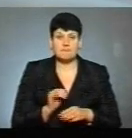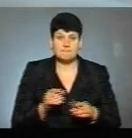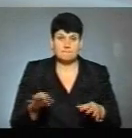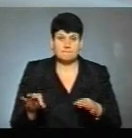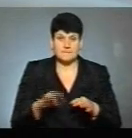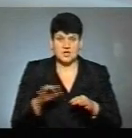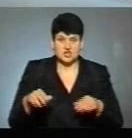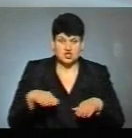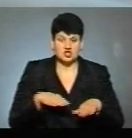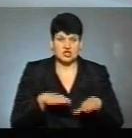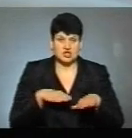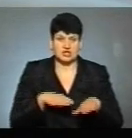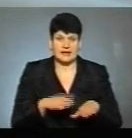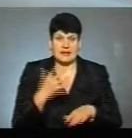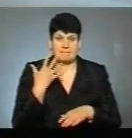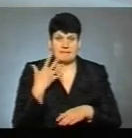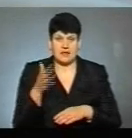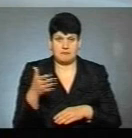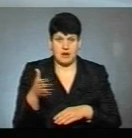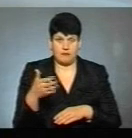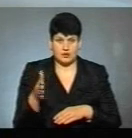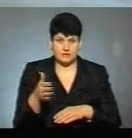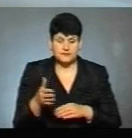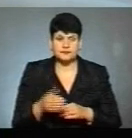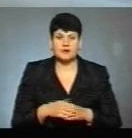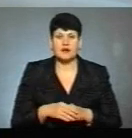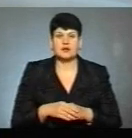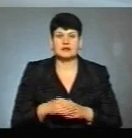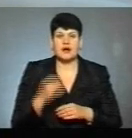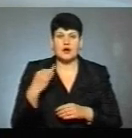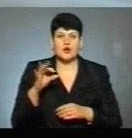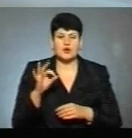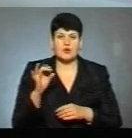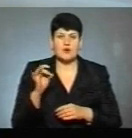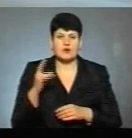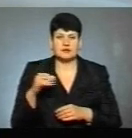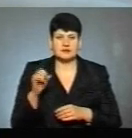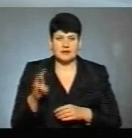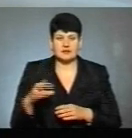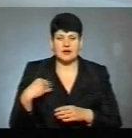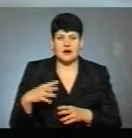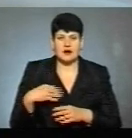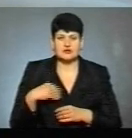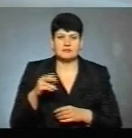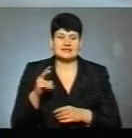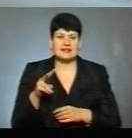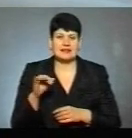пошивали. Шили були 5 прапорів, тому що ми якраз на Йордан, я з Лисим Миколою